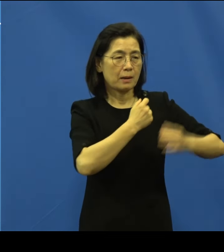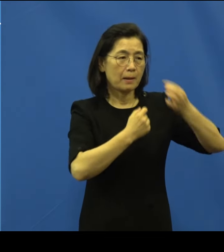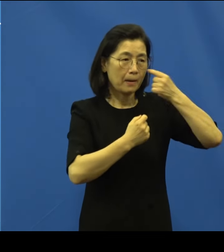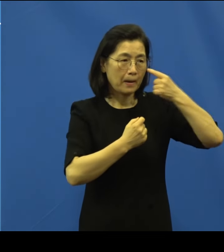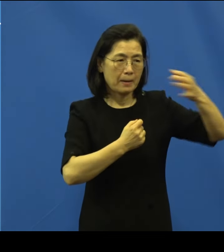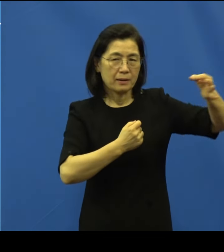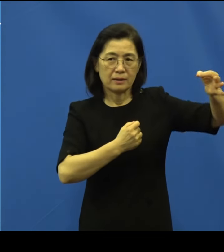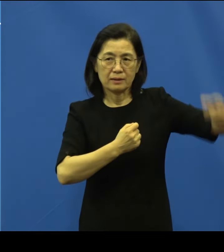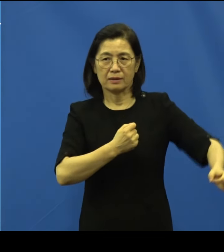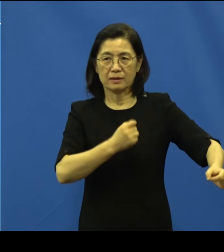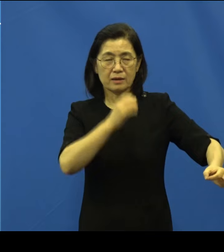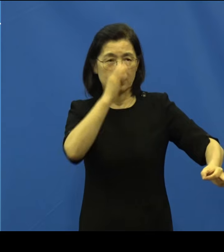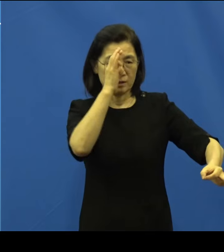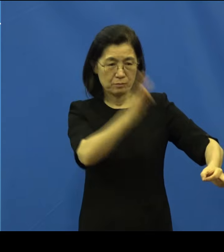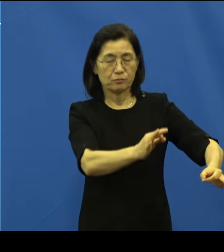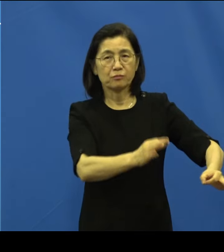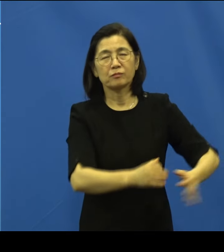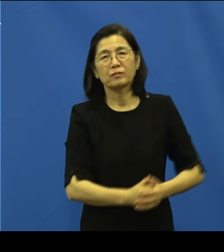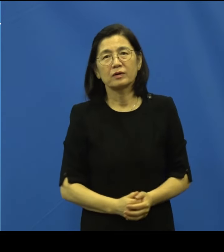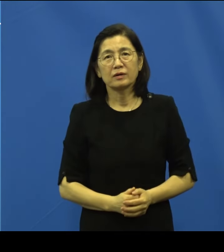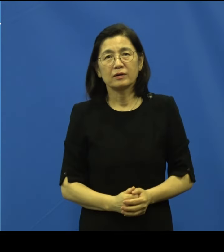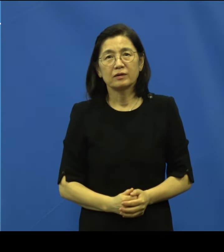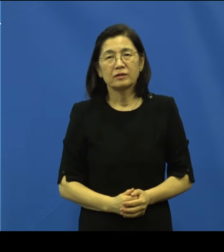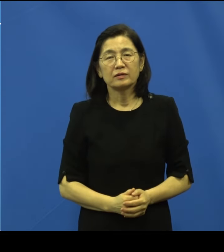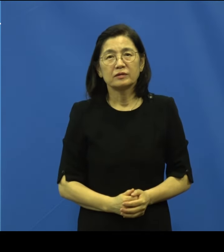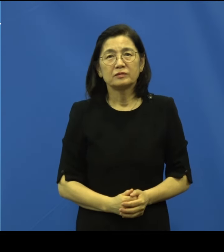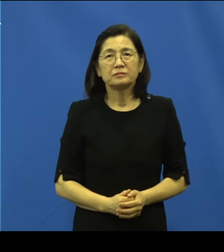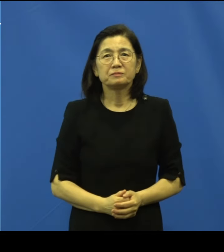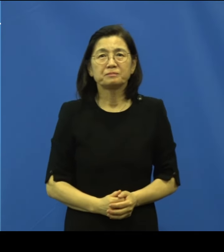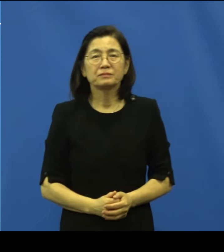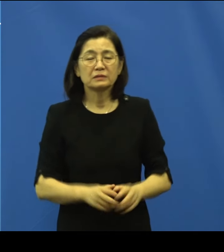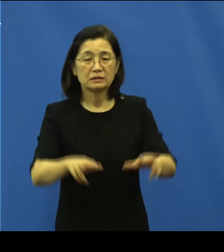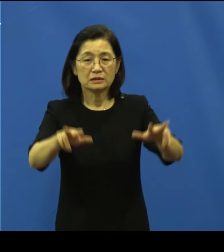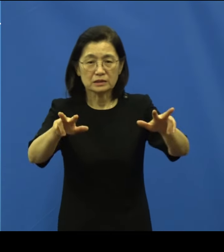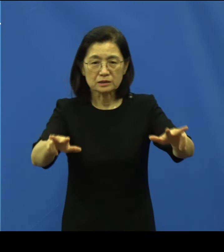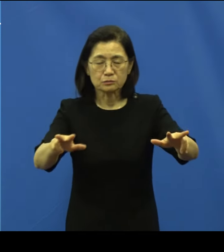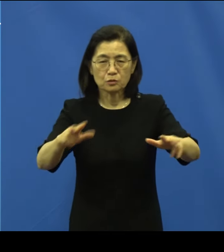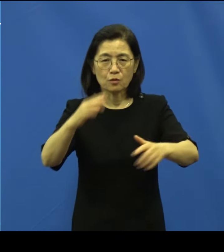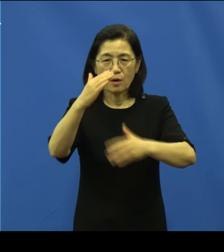사랑하는 성도 여러분, 지금도 하나님의 백성들을 하나님의 군대가 둘러싸고 있습니다.